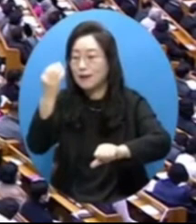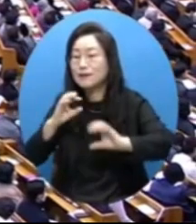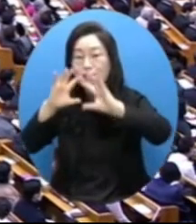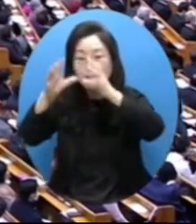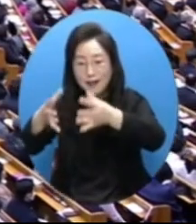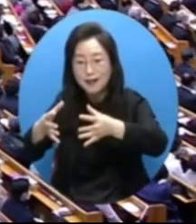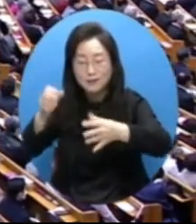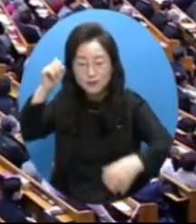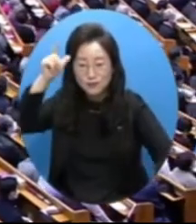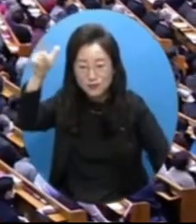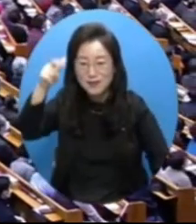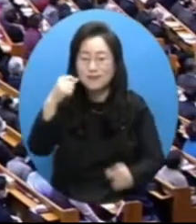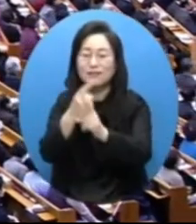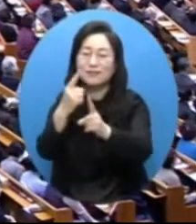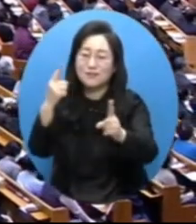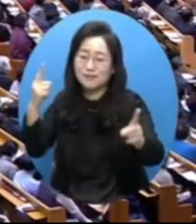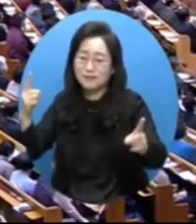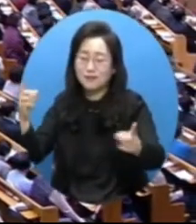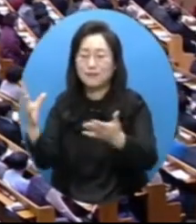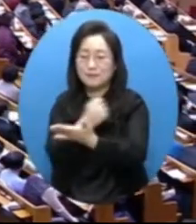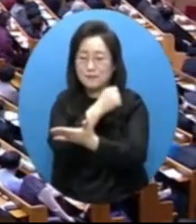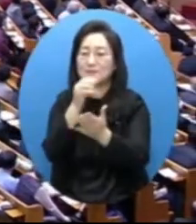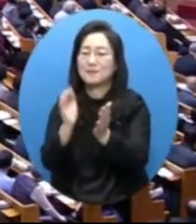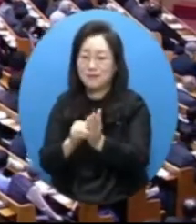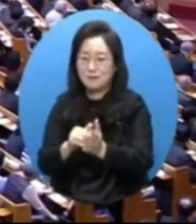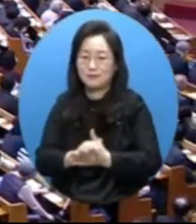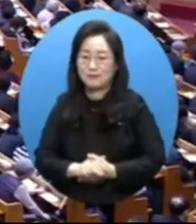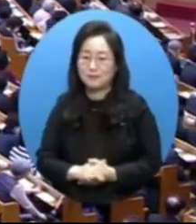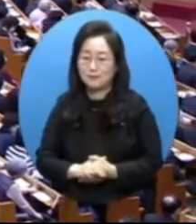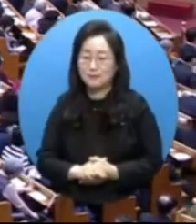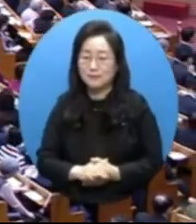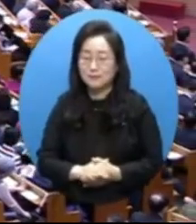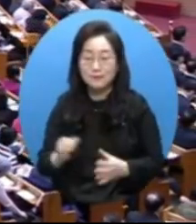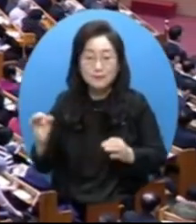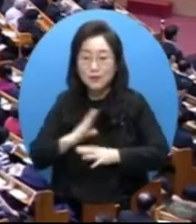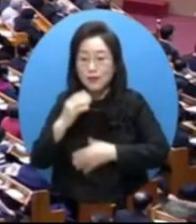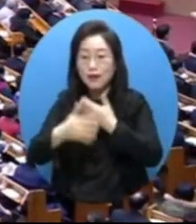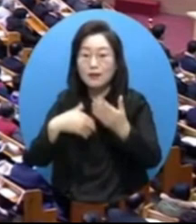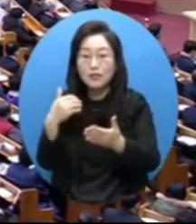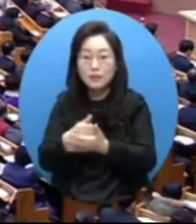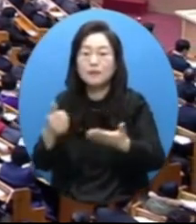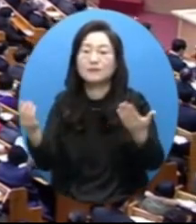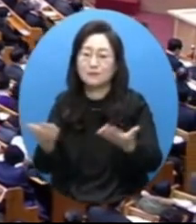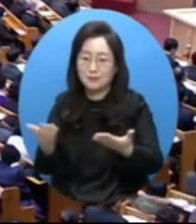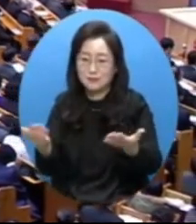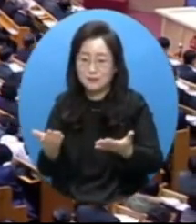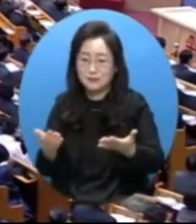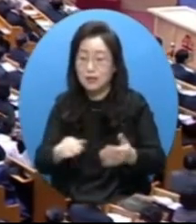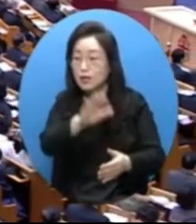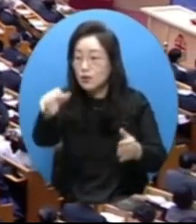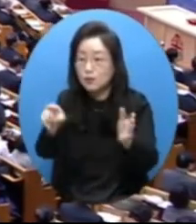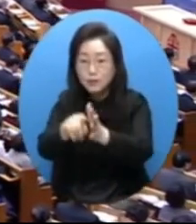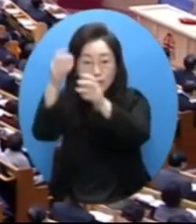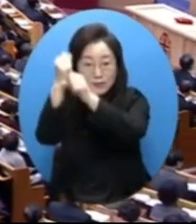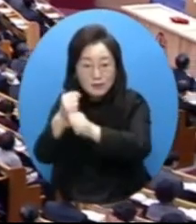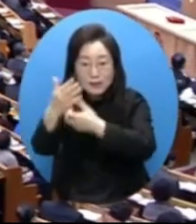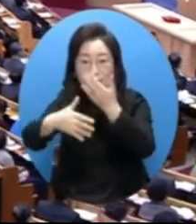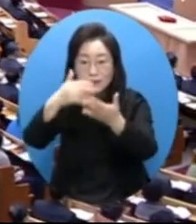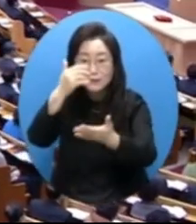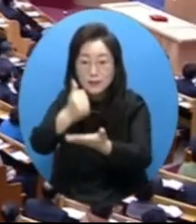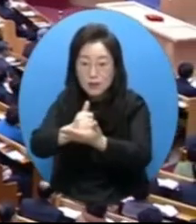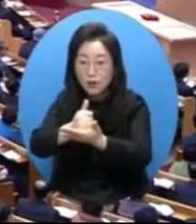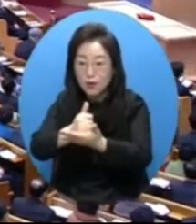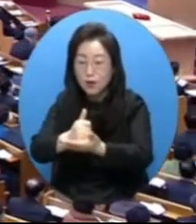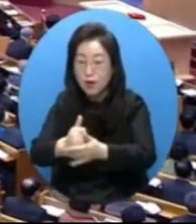위대한 승리를 거둘 수 있게 되었습니다 이것이 놀란 하나님의 역사인 것입니다 우리가 믿고 의지하고 나면 하나님께서